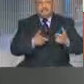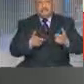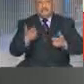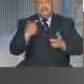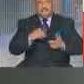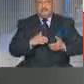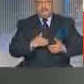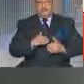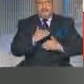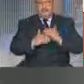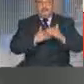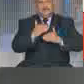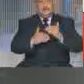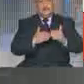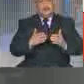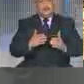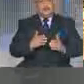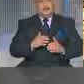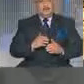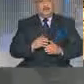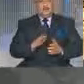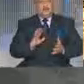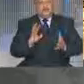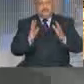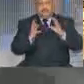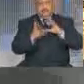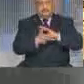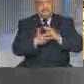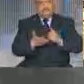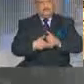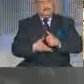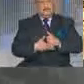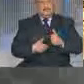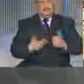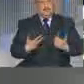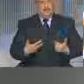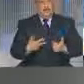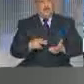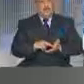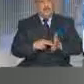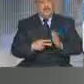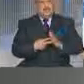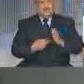من رصد موارد هامة لإنجاح عدد من التجارب.